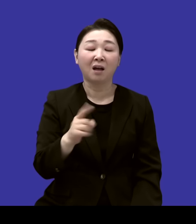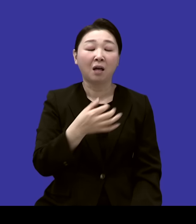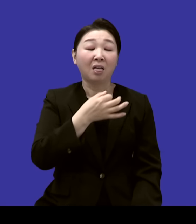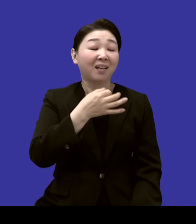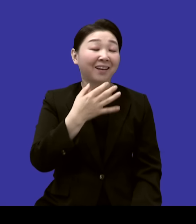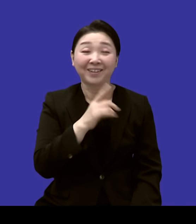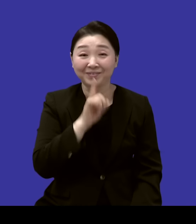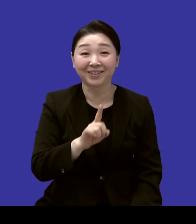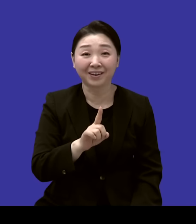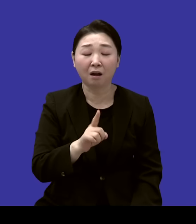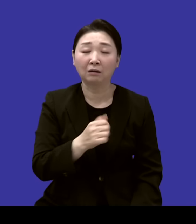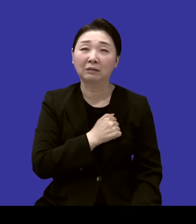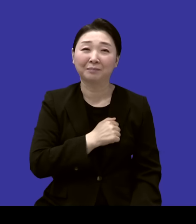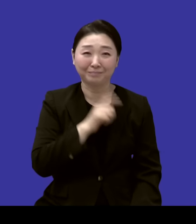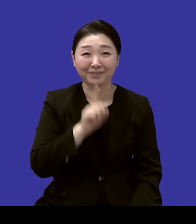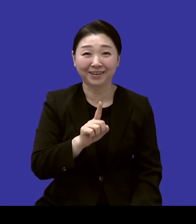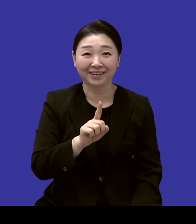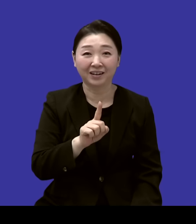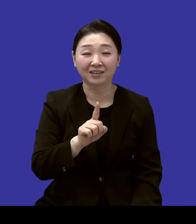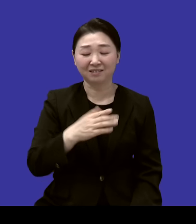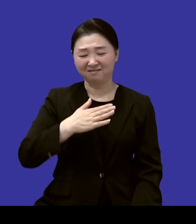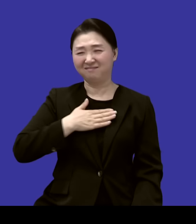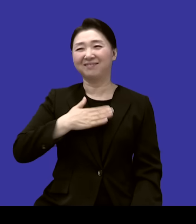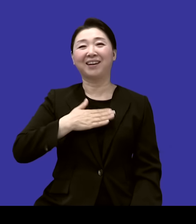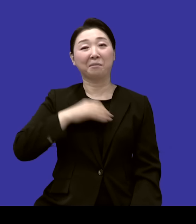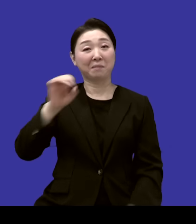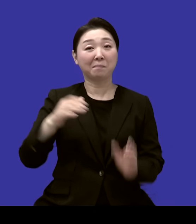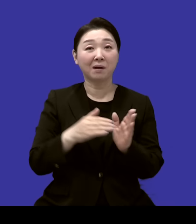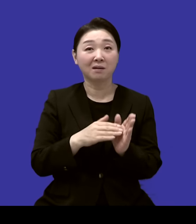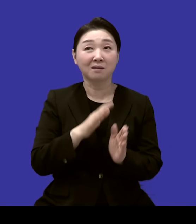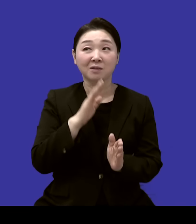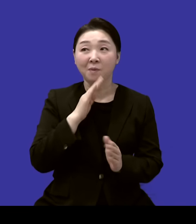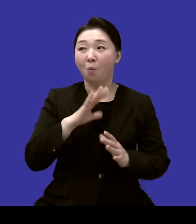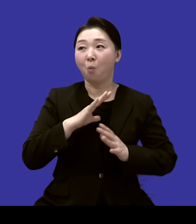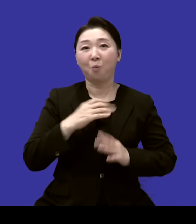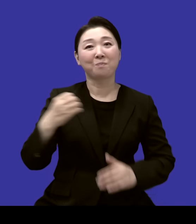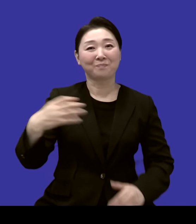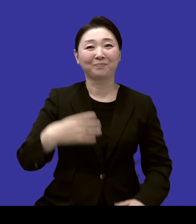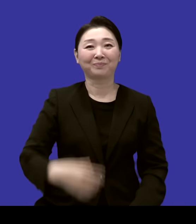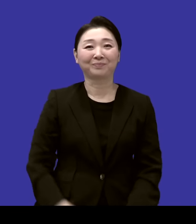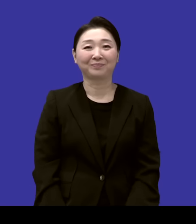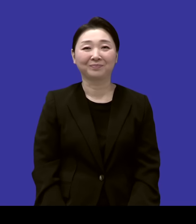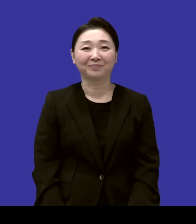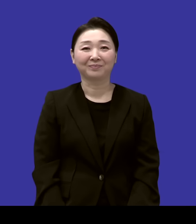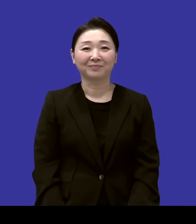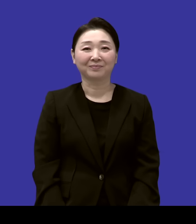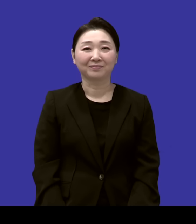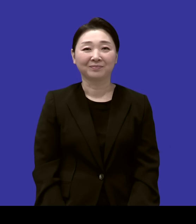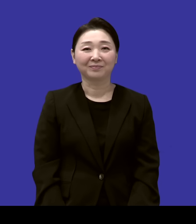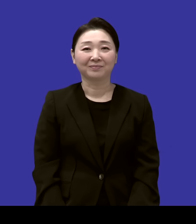쉬시거든요. 답답하다. 그런데 예. 그게 바로 저라고 말씀드리면 정말 많이 놀라세요.